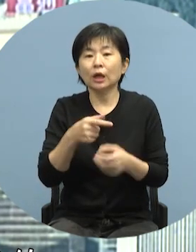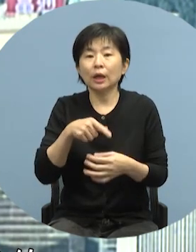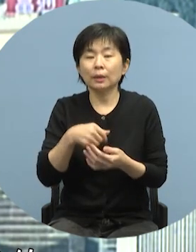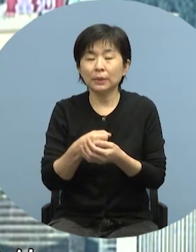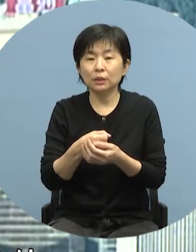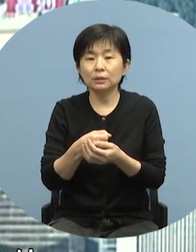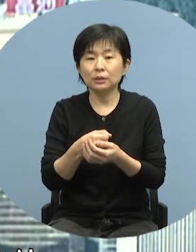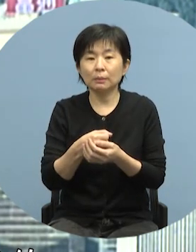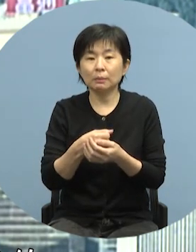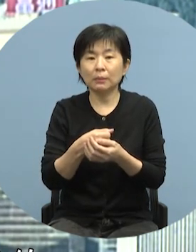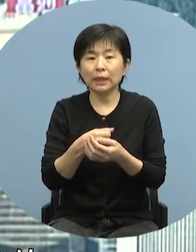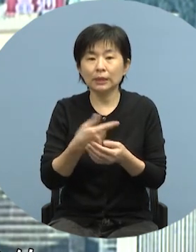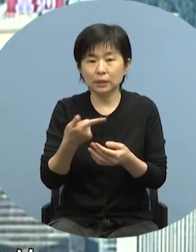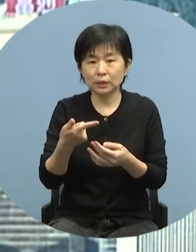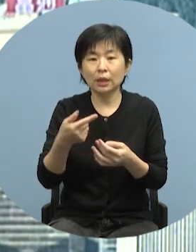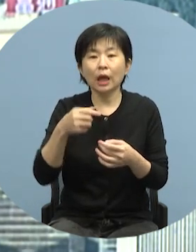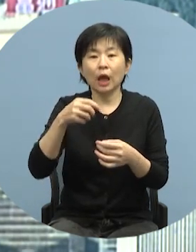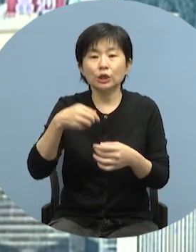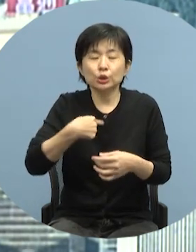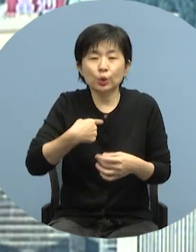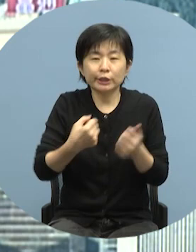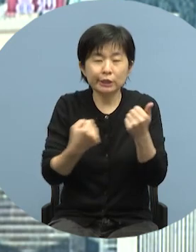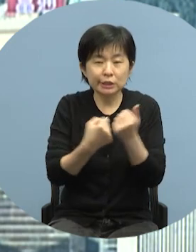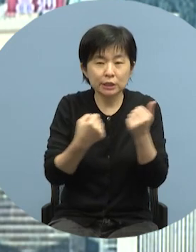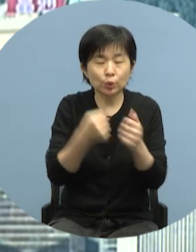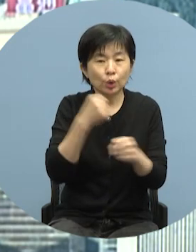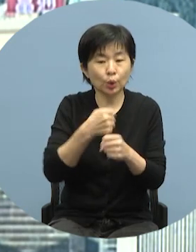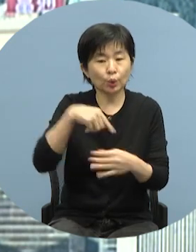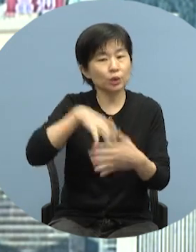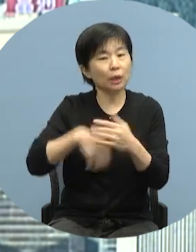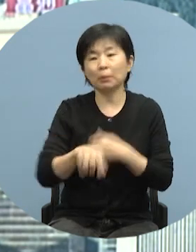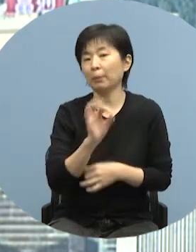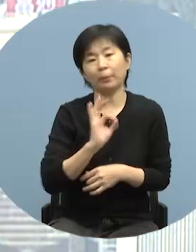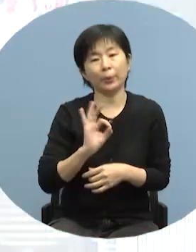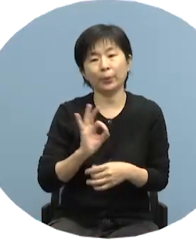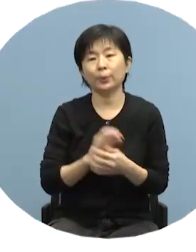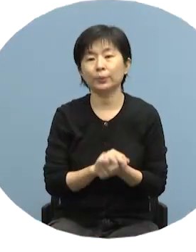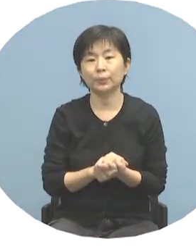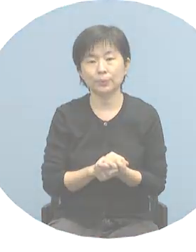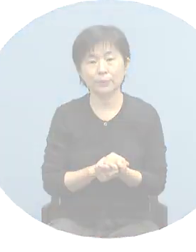新冠疫情引發到之後那個需要我們支援的地方。